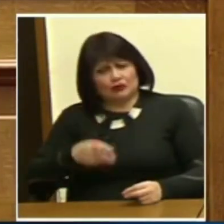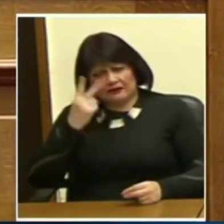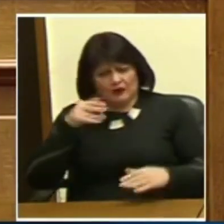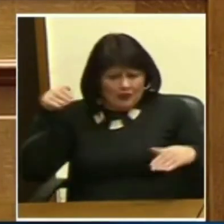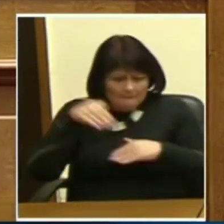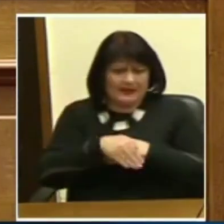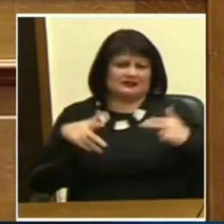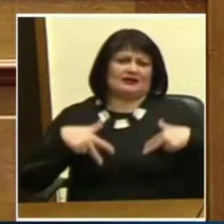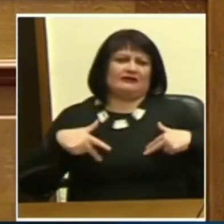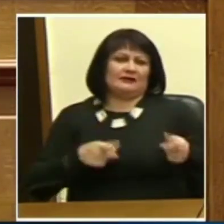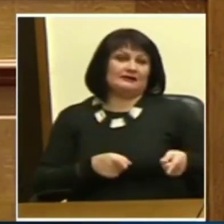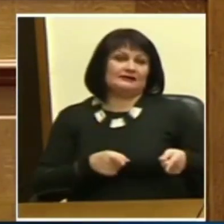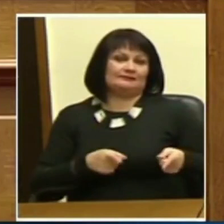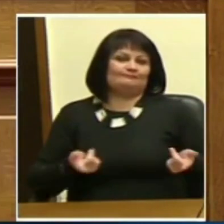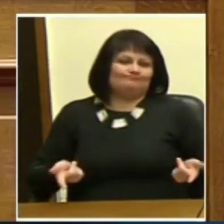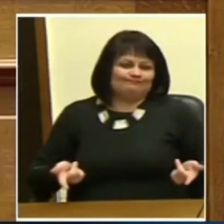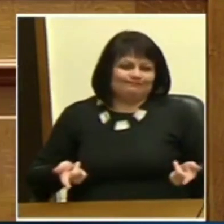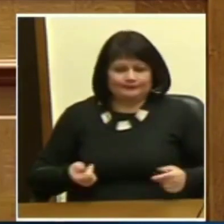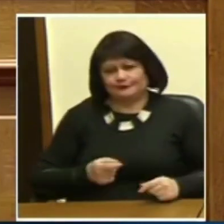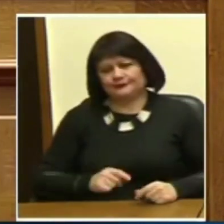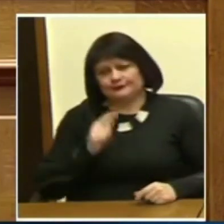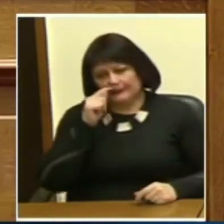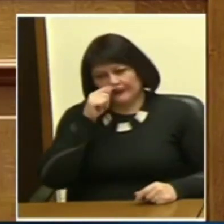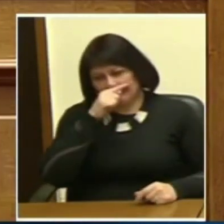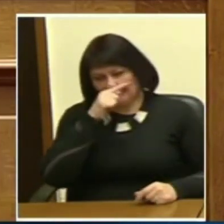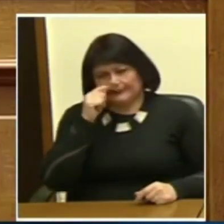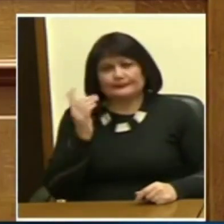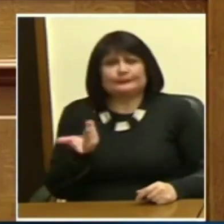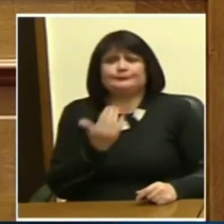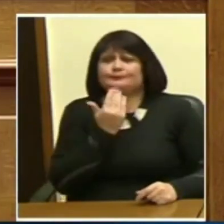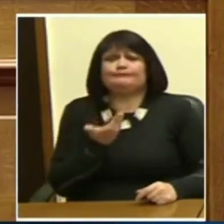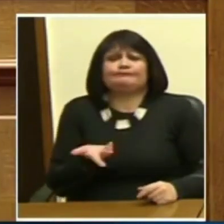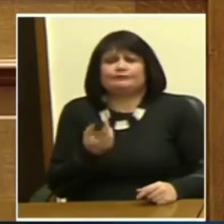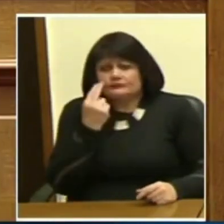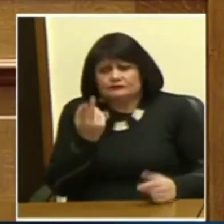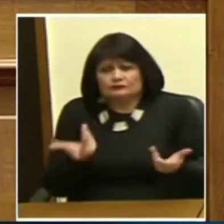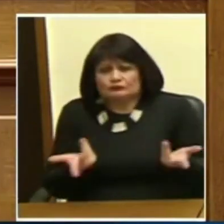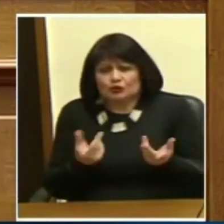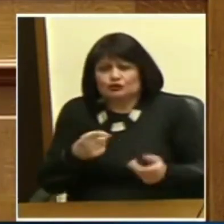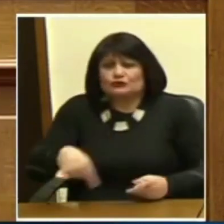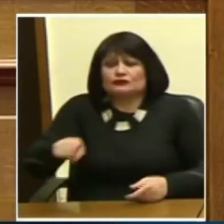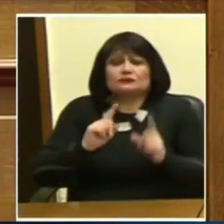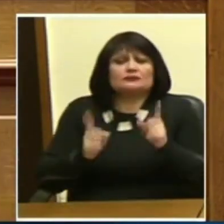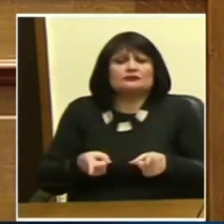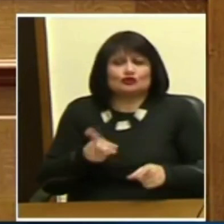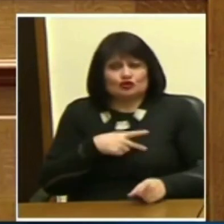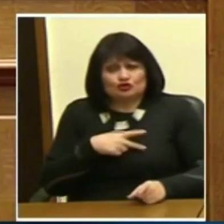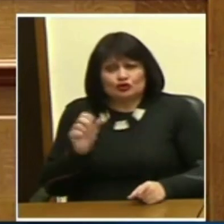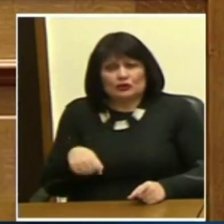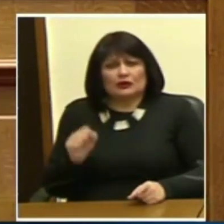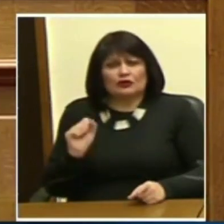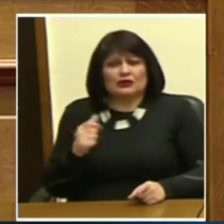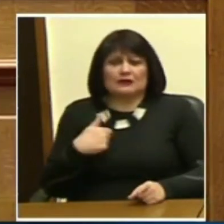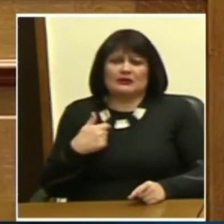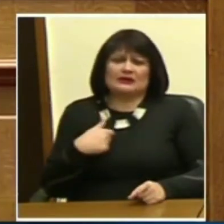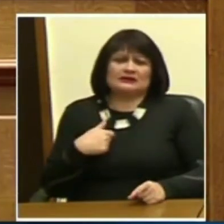κυβέρνηση, καθώς δεν μπορούμε να δούμε πώς το κρίνετε εσείς αυτό σωστό, αλλά εμείς σε καμία περίπτωση